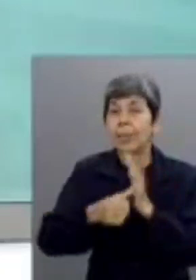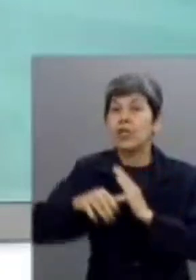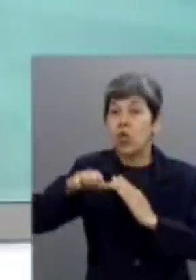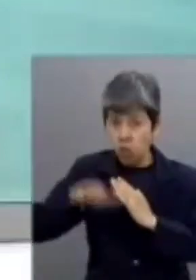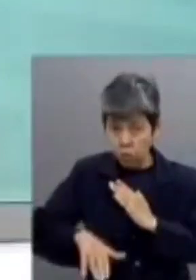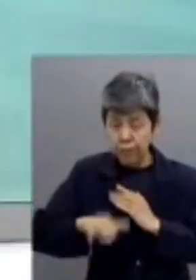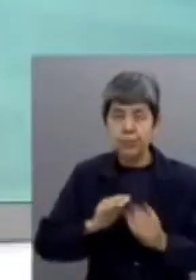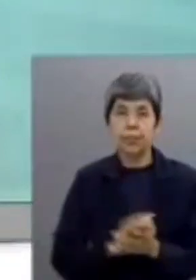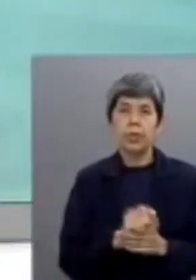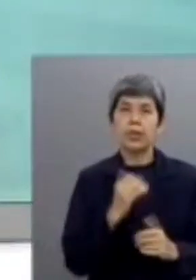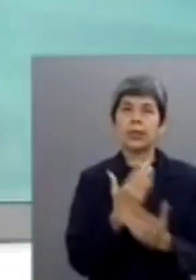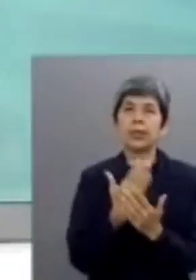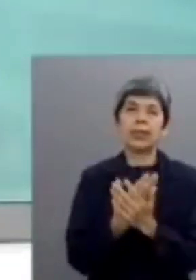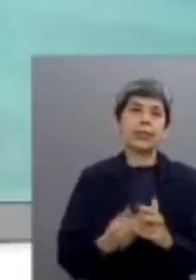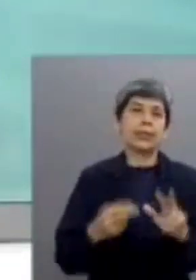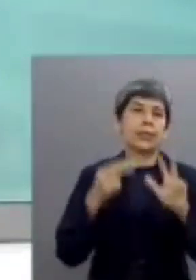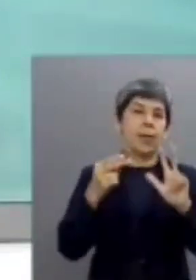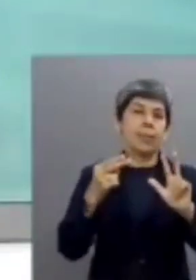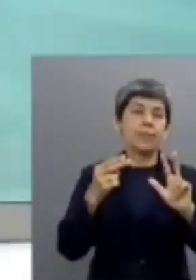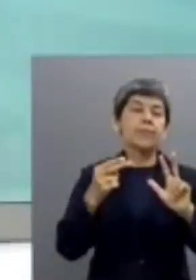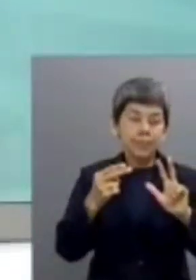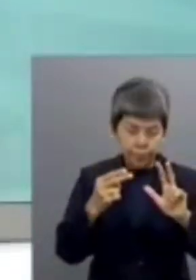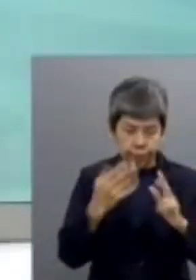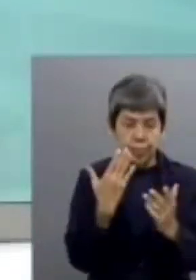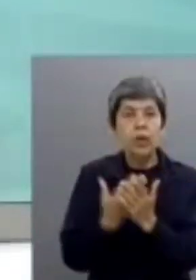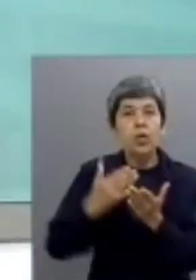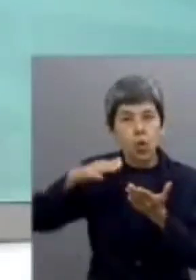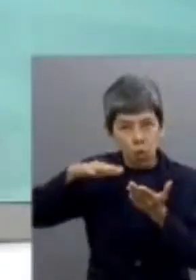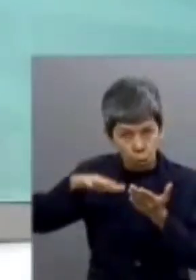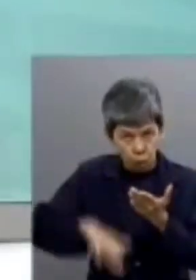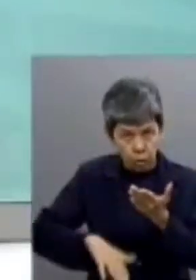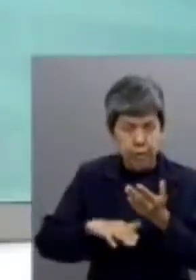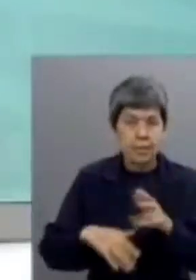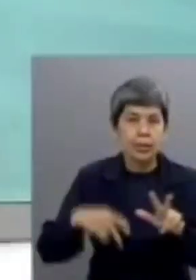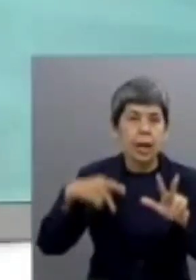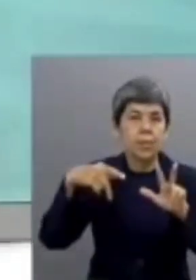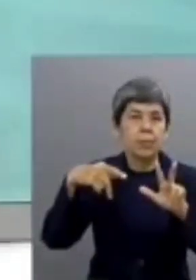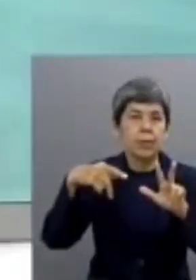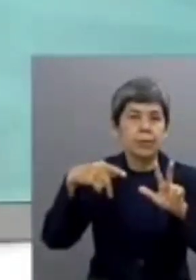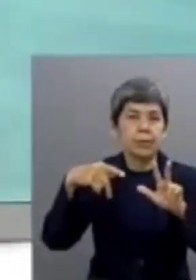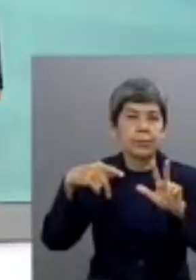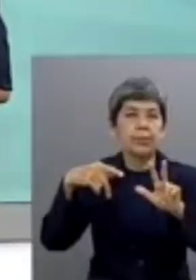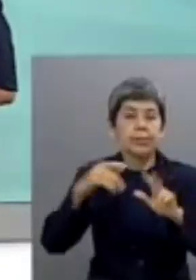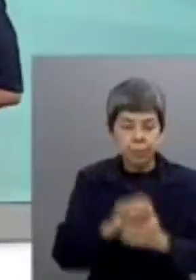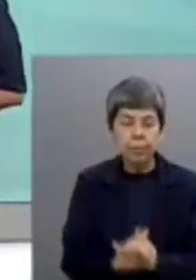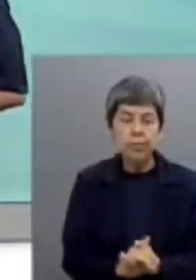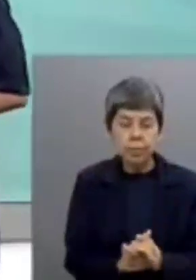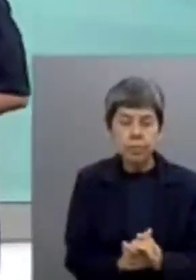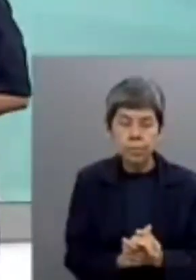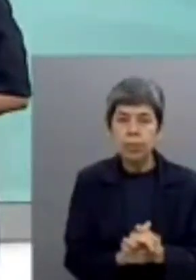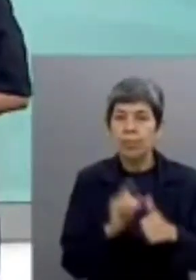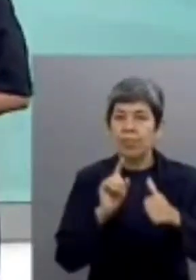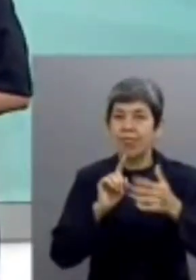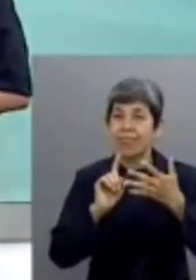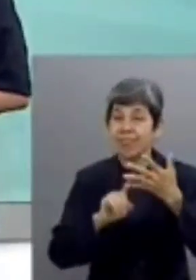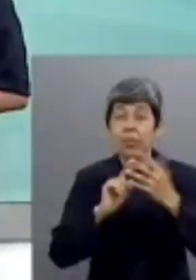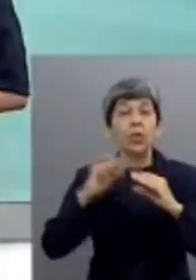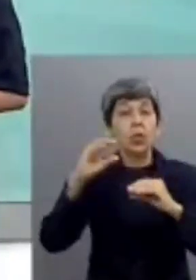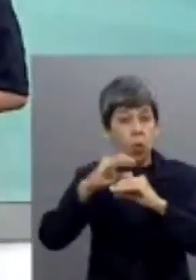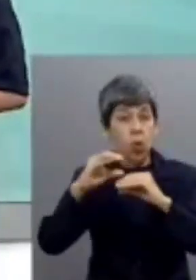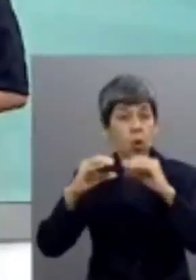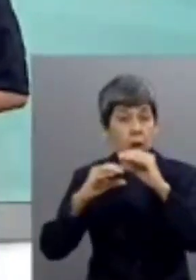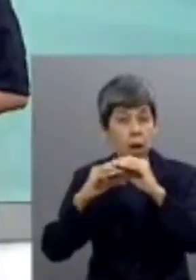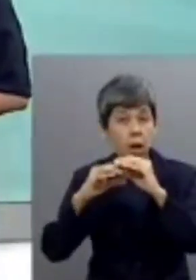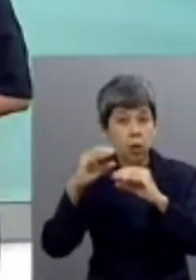เจ็ดแสนห้าหมื่นหนึ่งบาทขึ้นไปจนถึง 1ล้านบาทต่อปีอัตราภาษีที่จะเสี่ยงคือ 20%หักชอบเต็ม